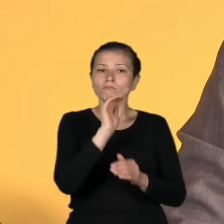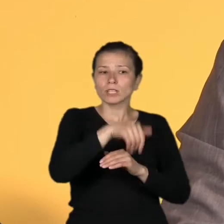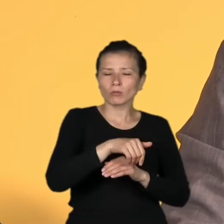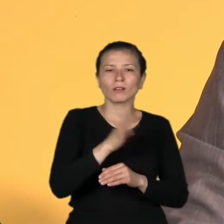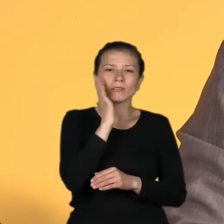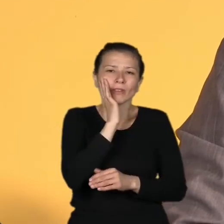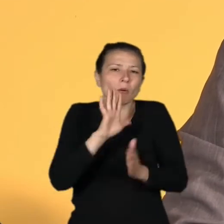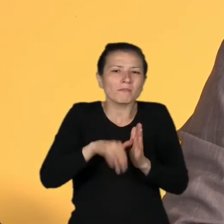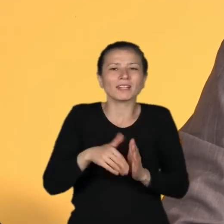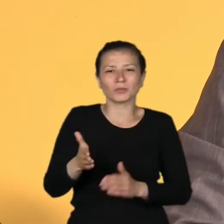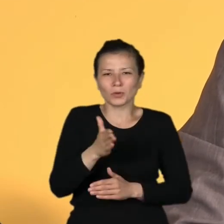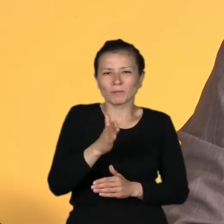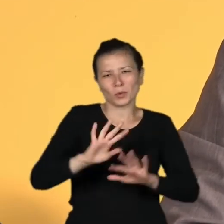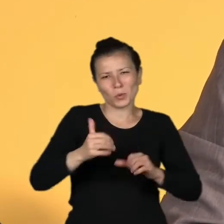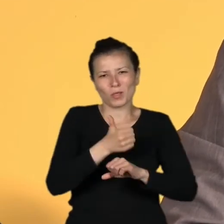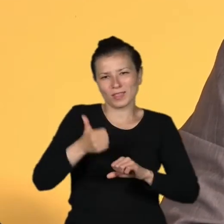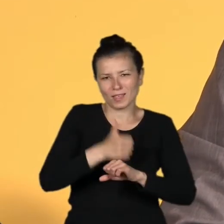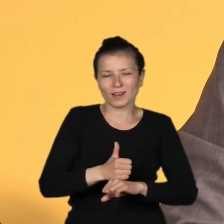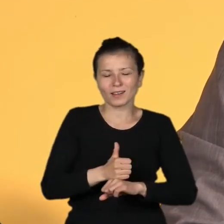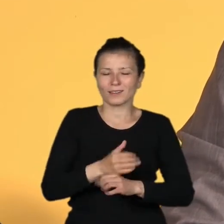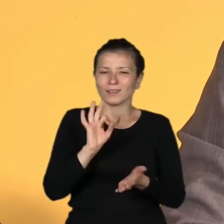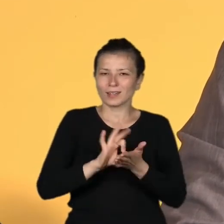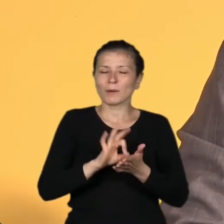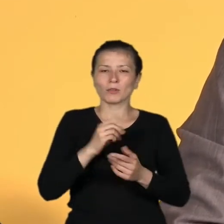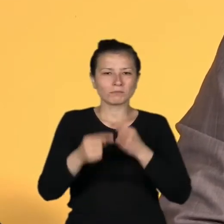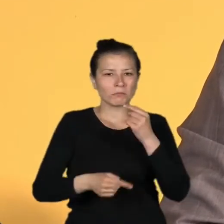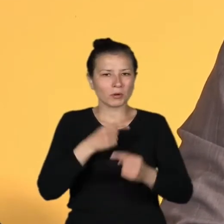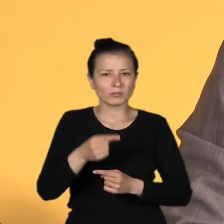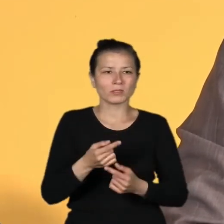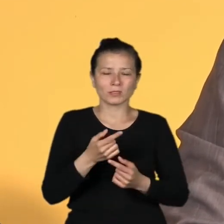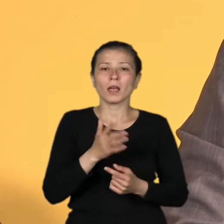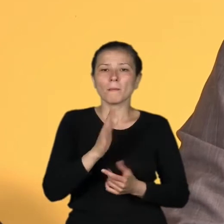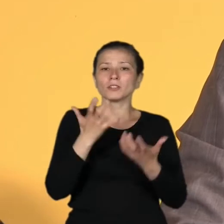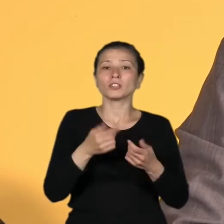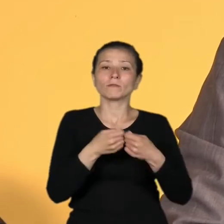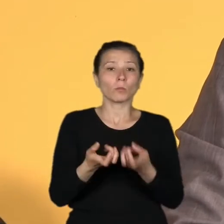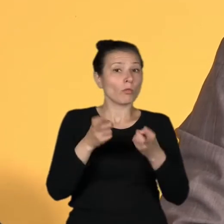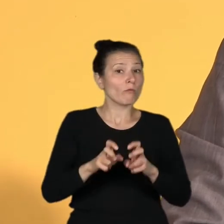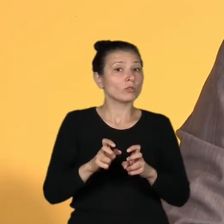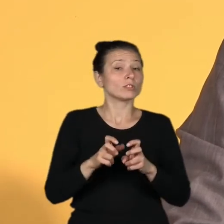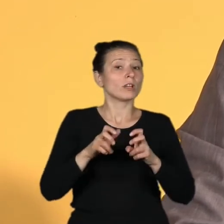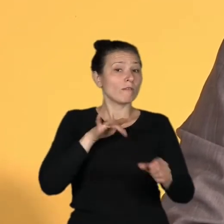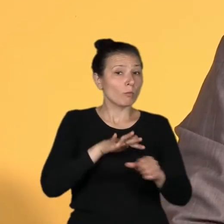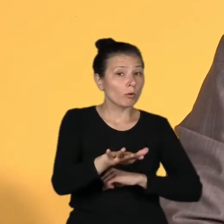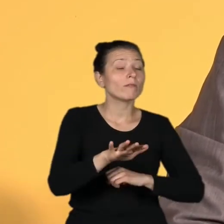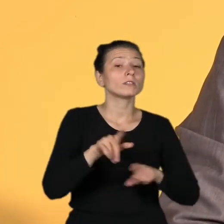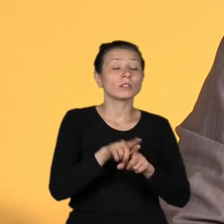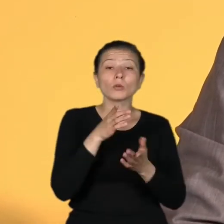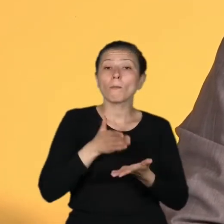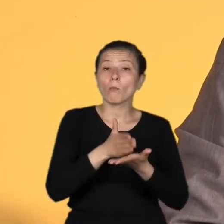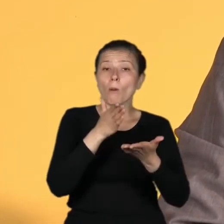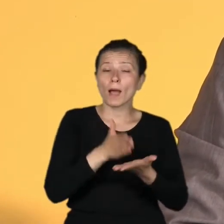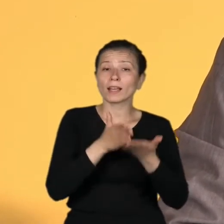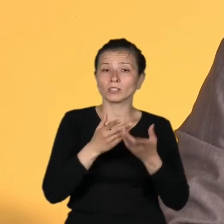tą naturalną formę lidera i na pewno te procesy będzie chciało współtworzyć, kształtować i pomagać